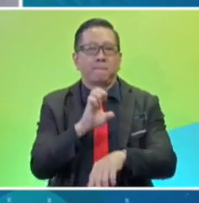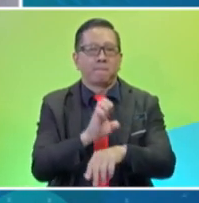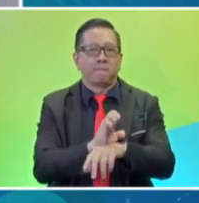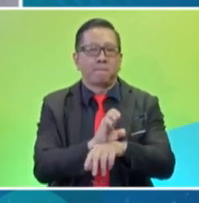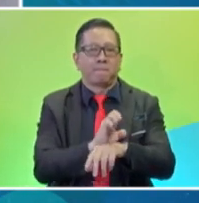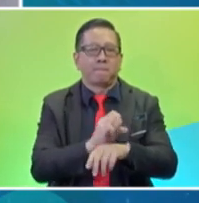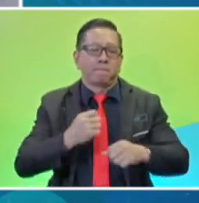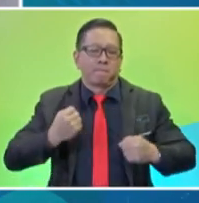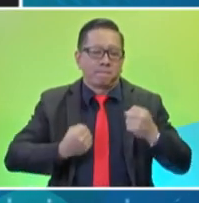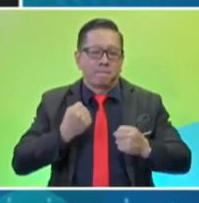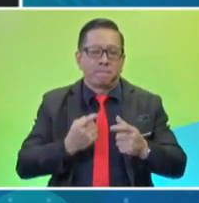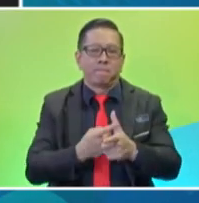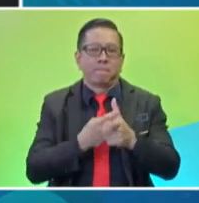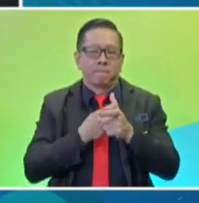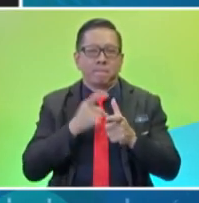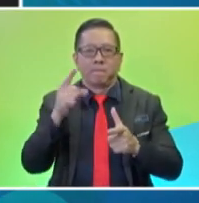Alhamdulillah